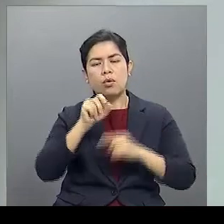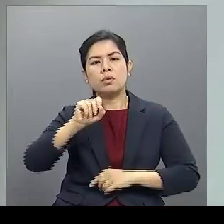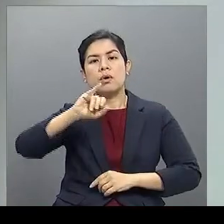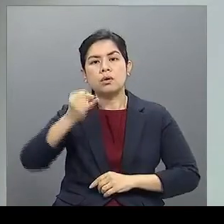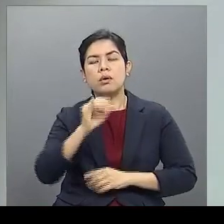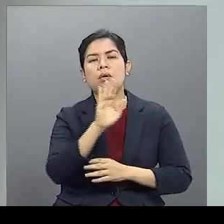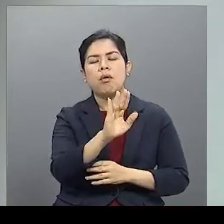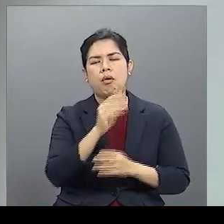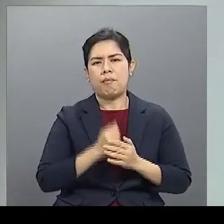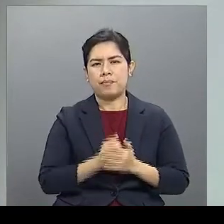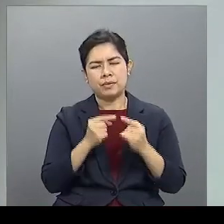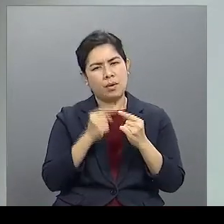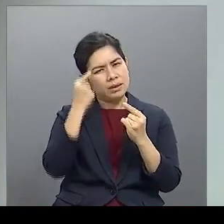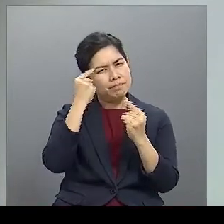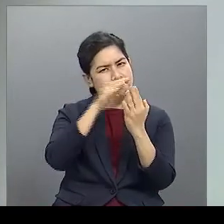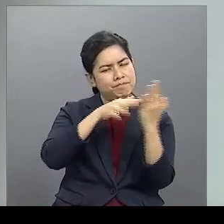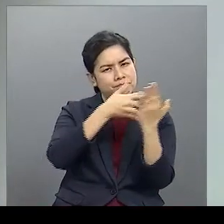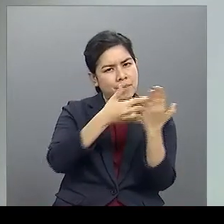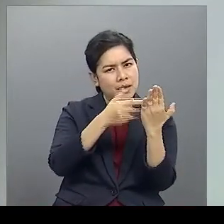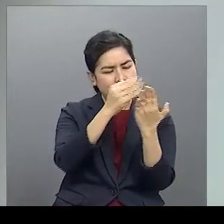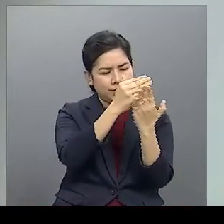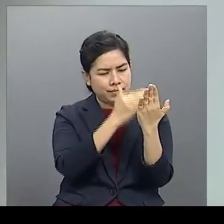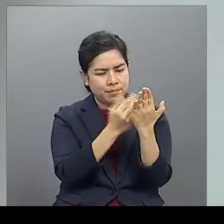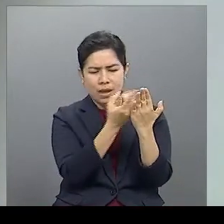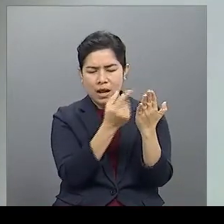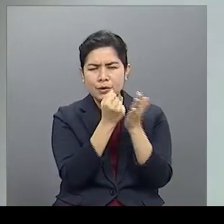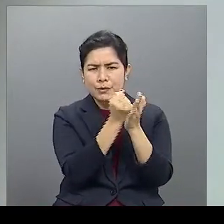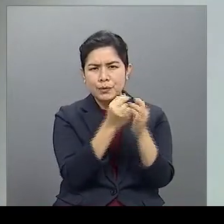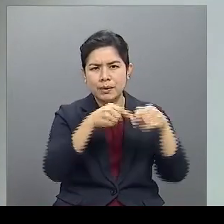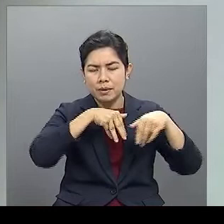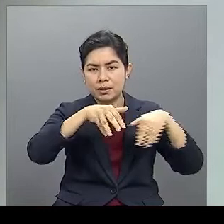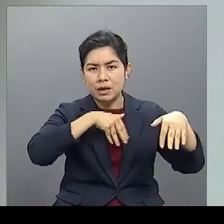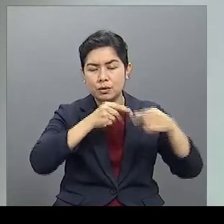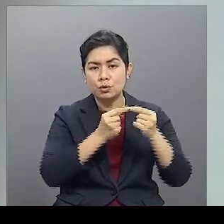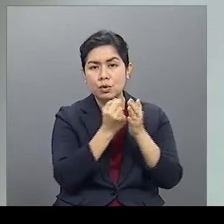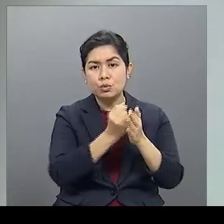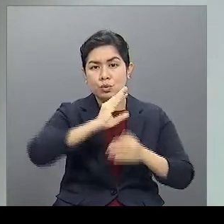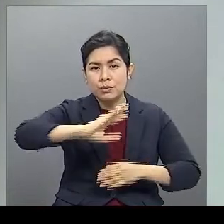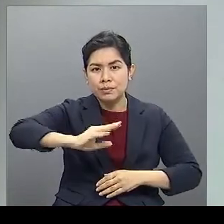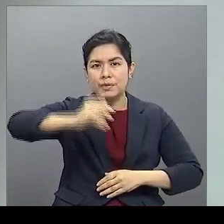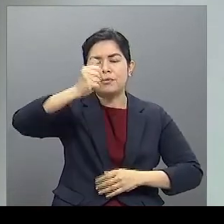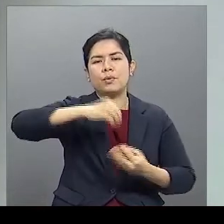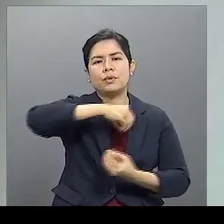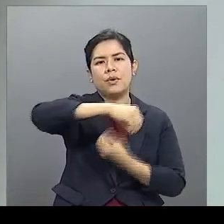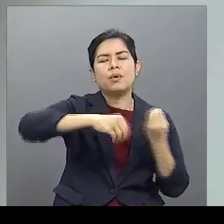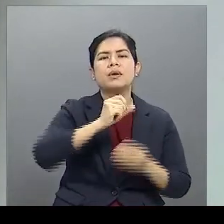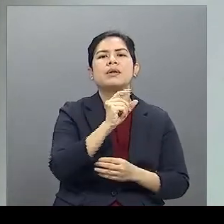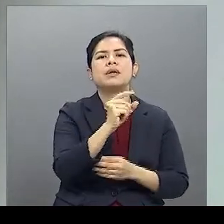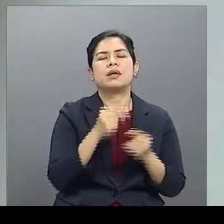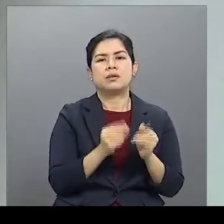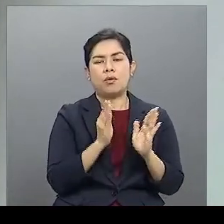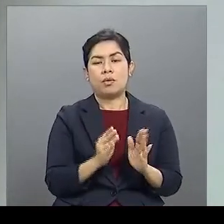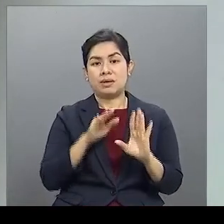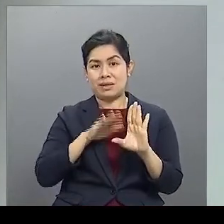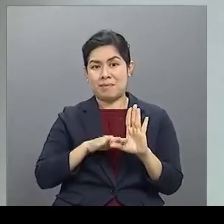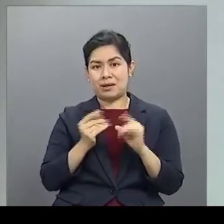มีนโยบายที่ชัดเจนนะคะในการที่จะฟื้นฟูเศรษฐกิจชายแดนขณะที่ผู้สมัครจาก2ทีมใหญ่นะก็มีการจัดทำ